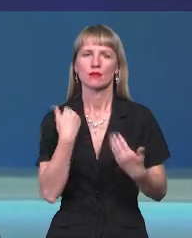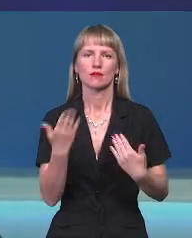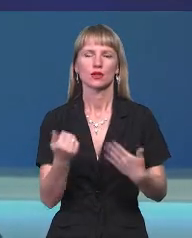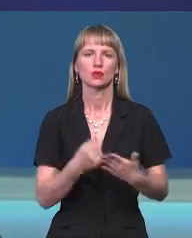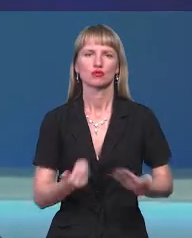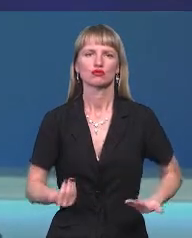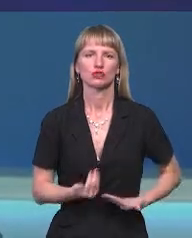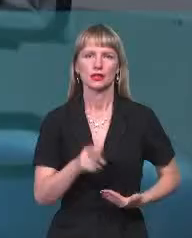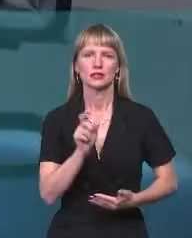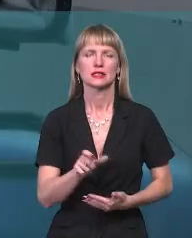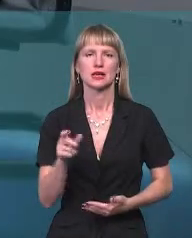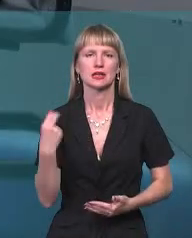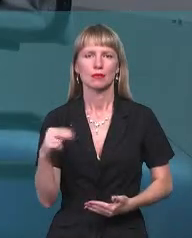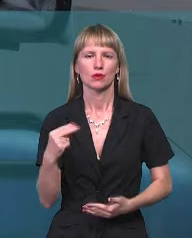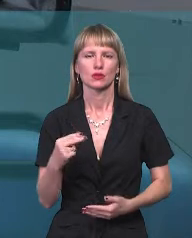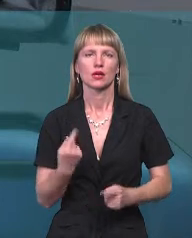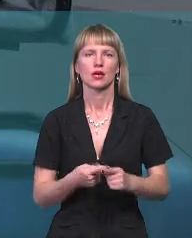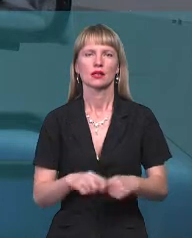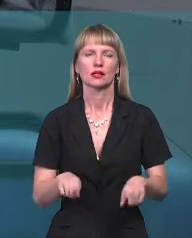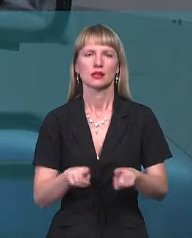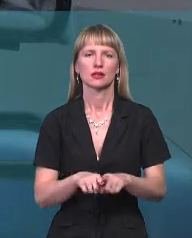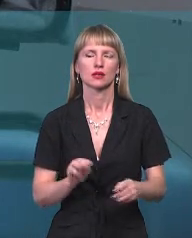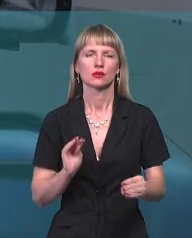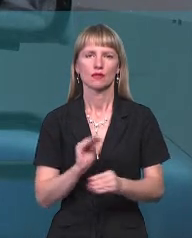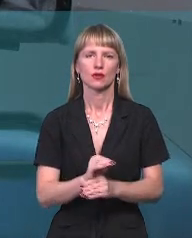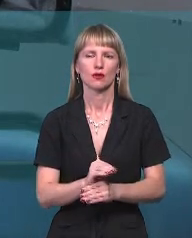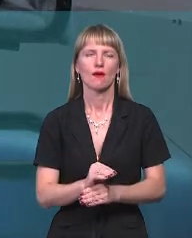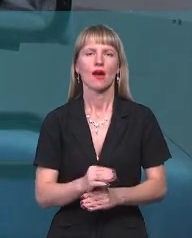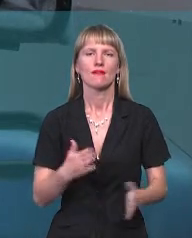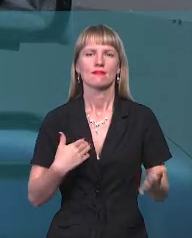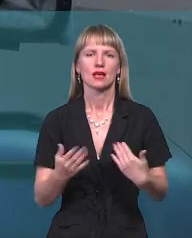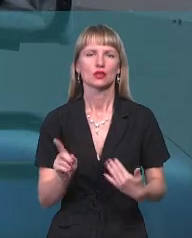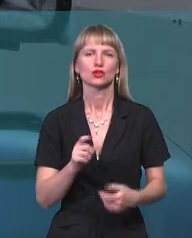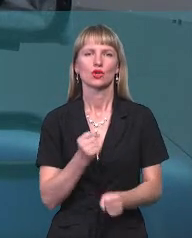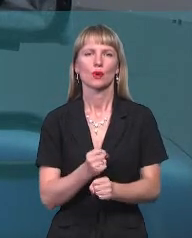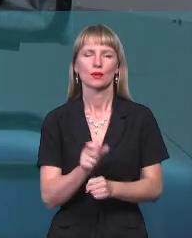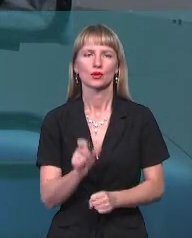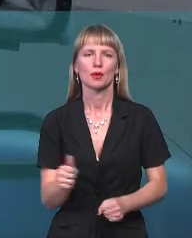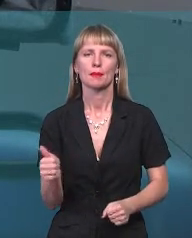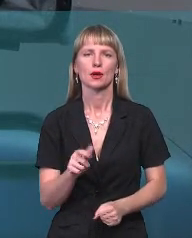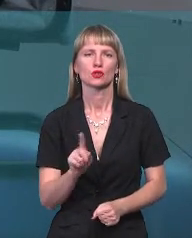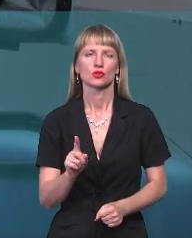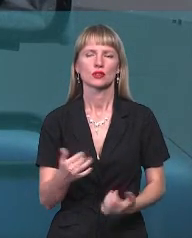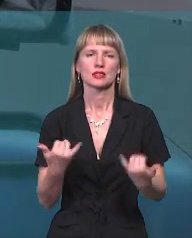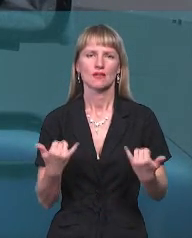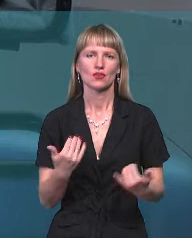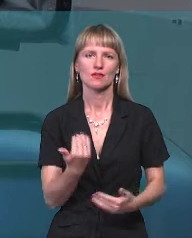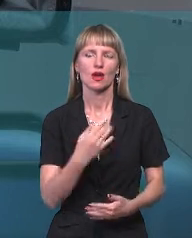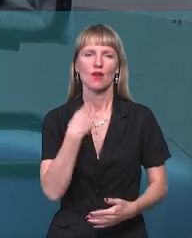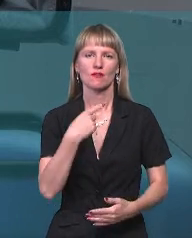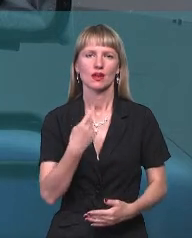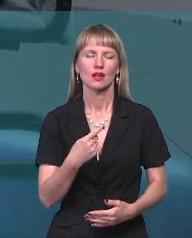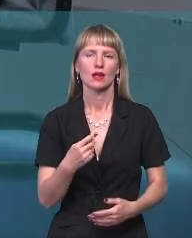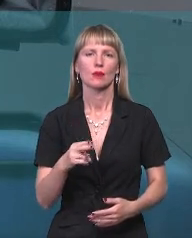до мешканців Запоріжжя. Це так, довідково. А відносно, що робити людям? Перше, що ми сьогодні з вами говорили,